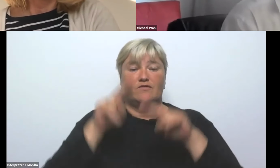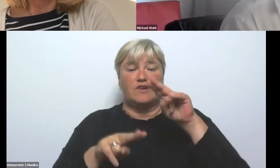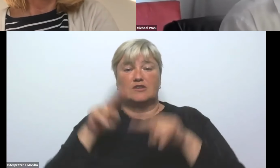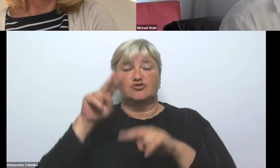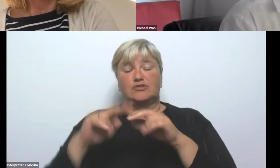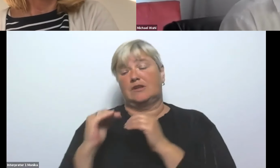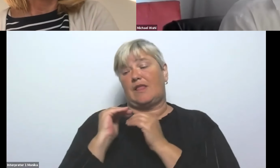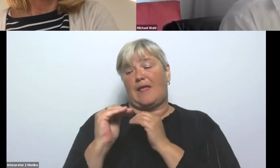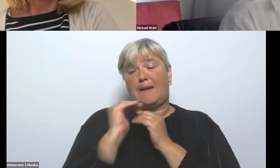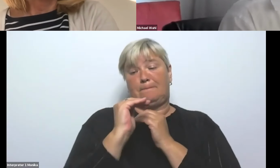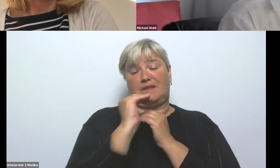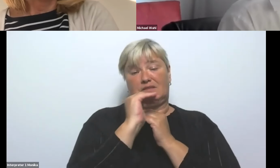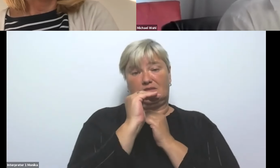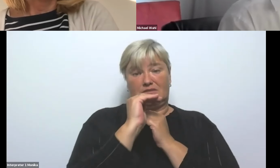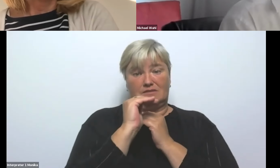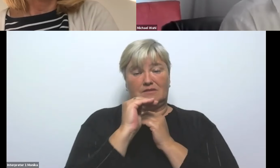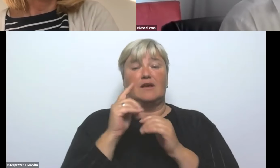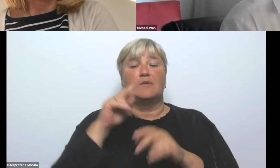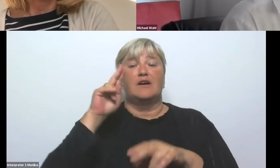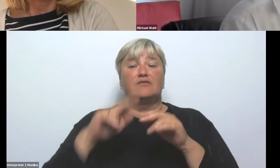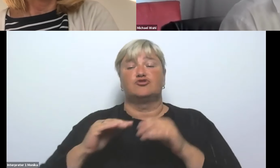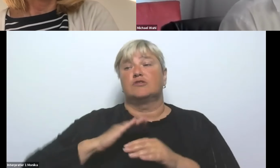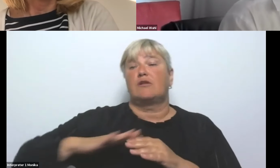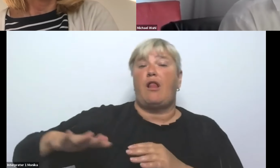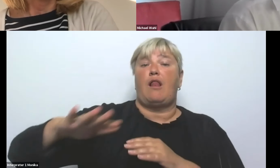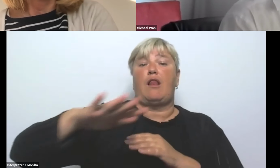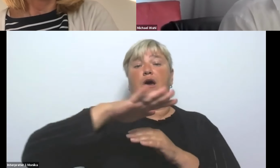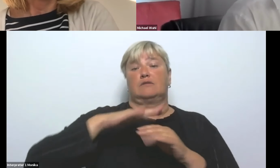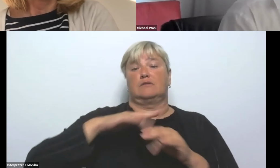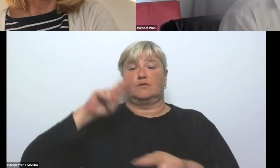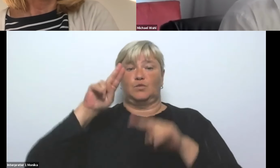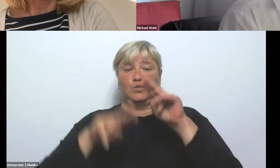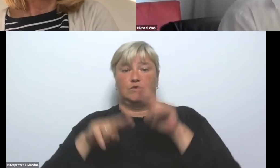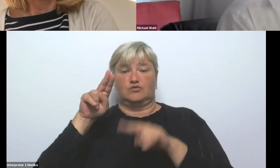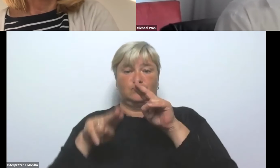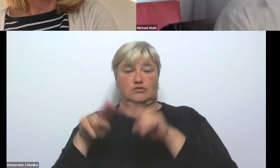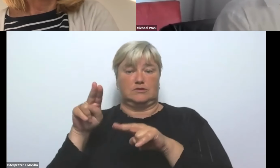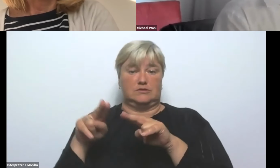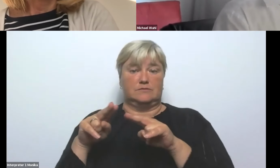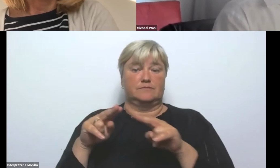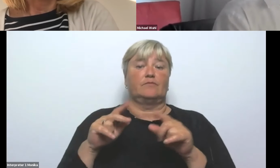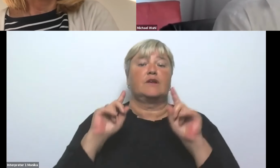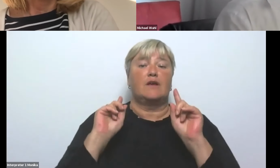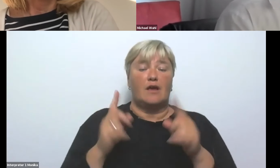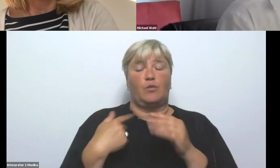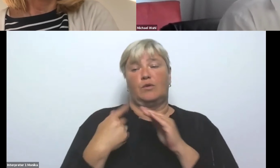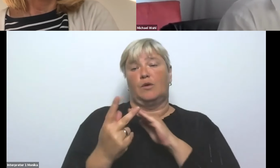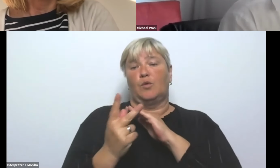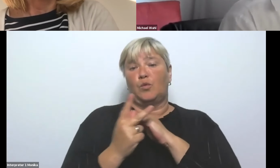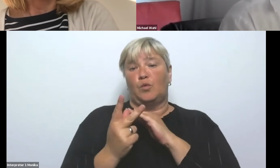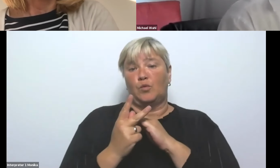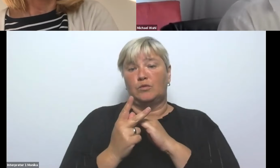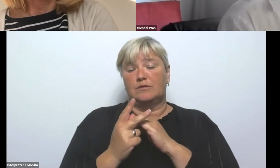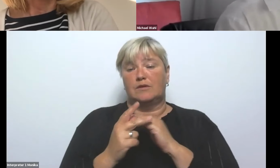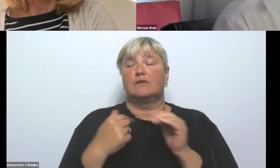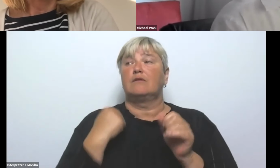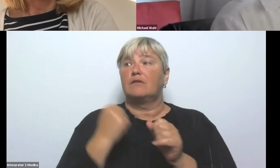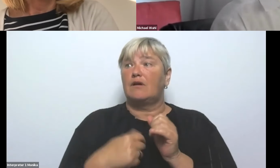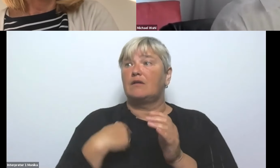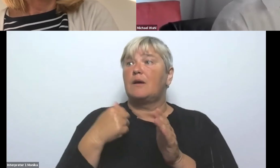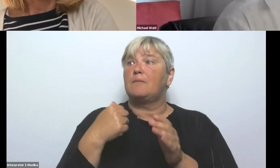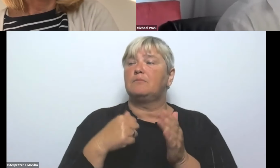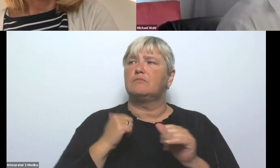ist, aber auch in verschiedenen Ländern unterschiedlich ist. Und dass man durchaus auch als Kunde eine Mangelgewährleistung verlangen kann und die